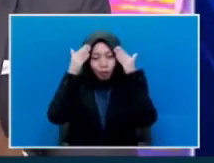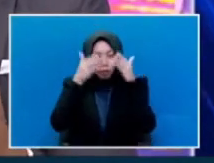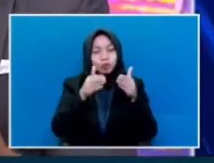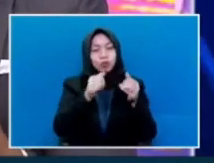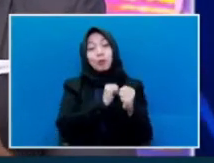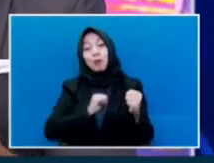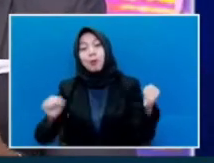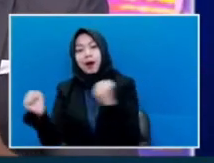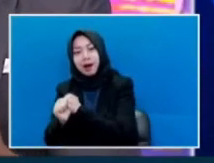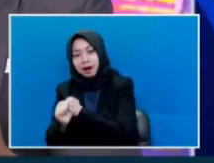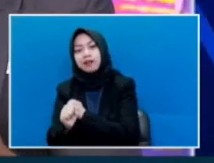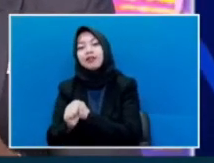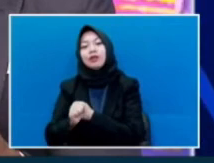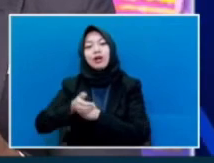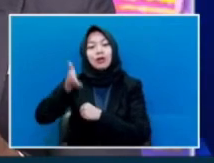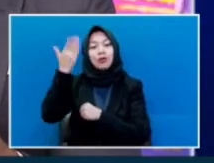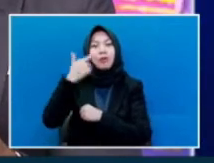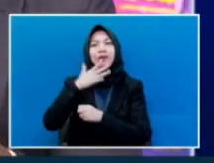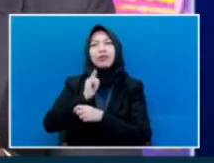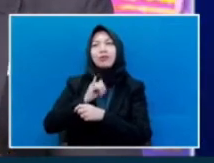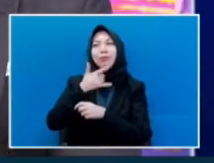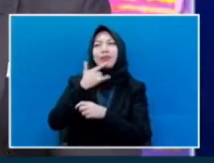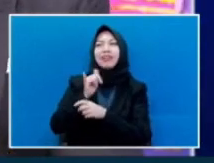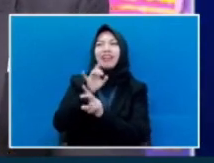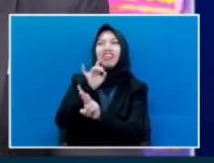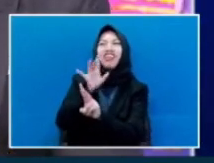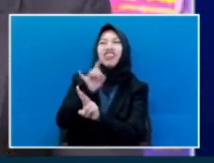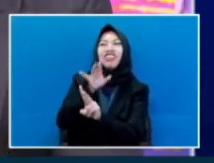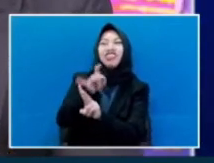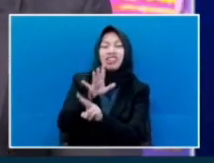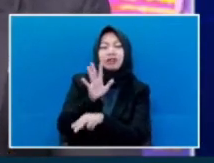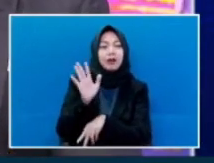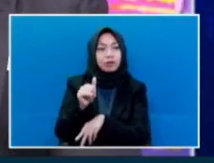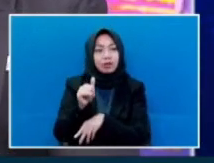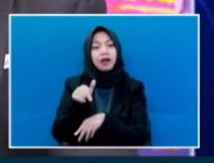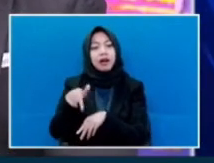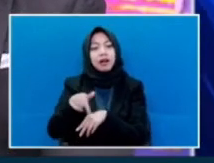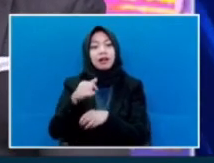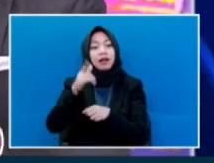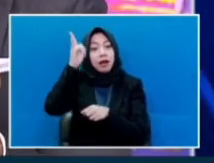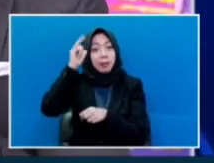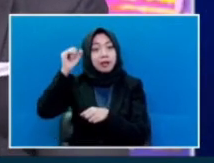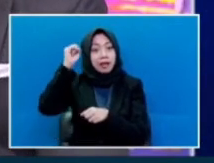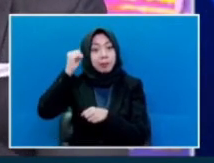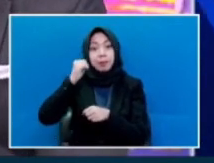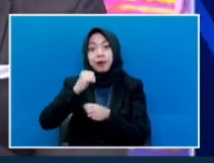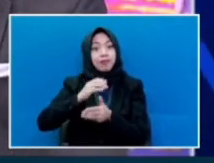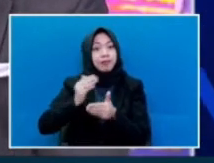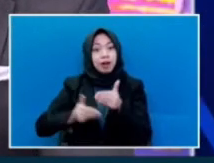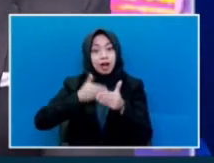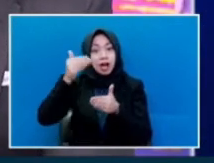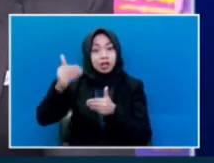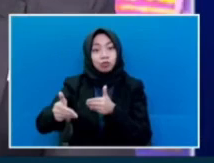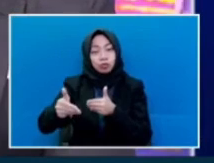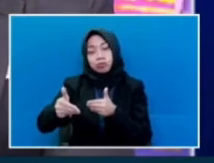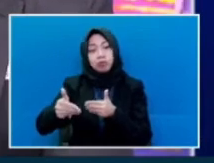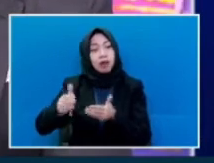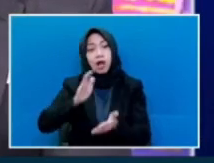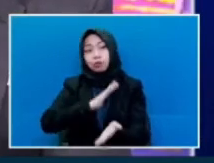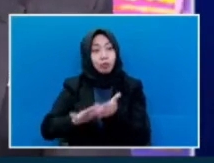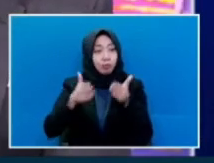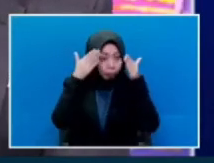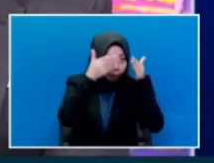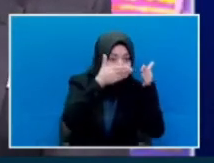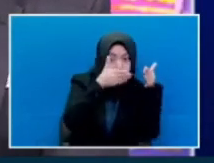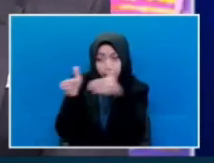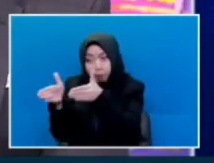dipermainkan di situ nah ini ee ke depan sudah fix akan move on jika kita kaitkan juga dengan elektoral nih ke depannya